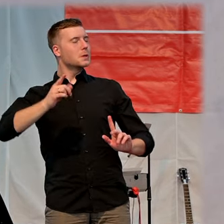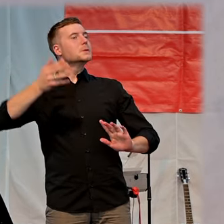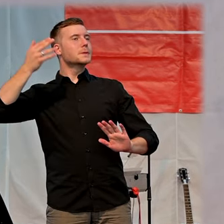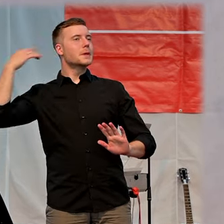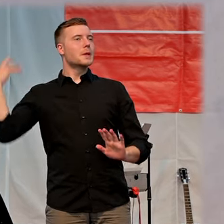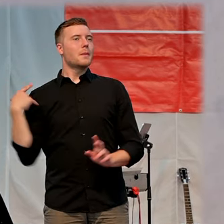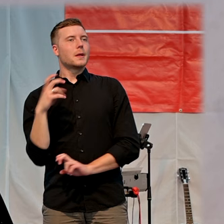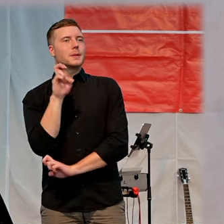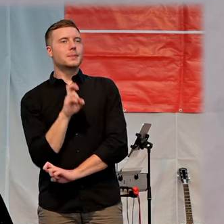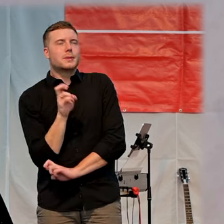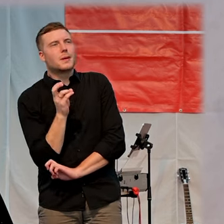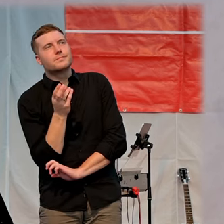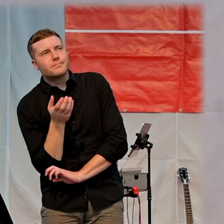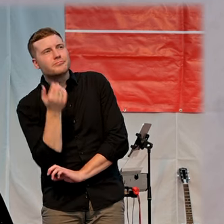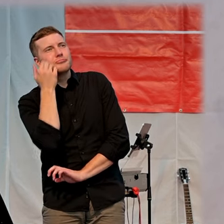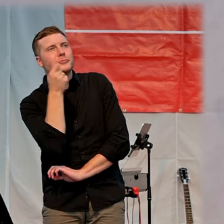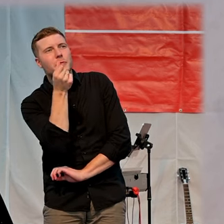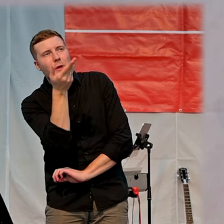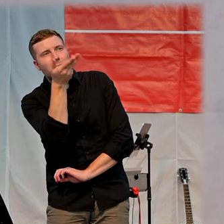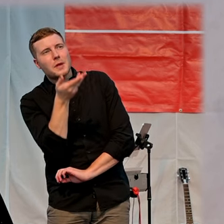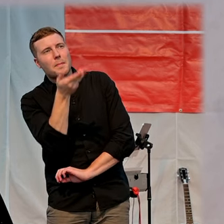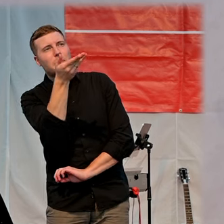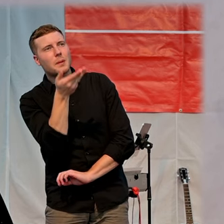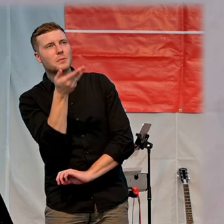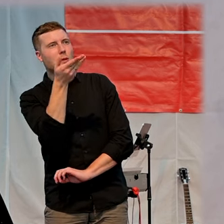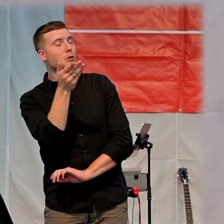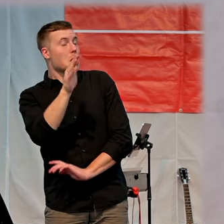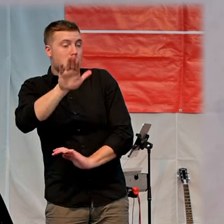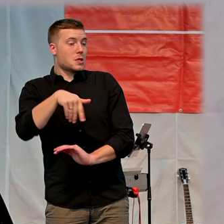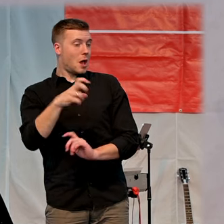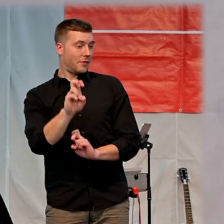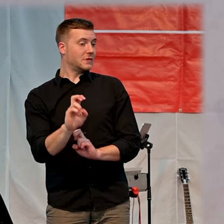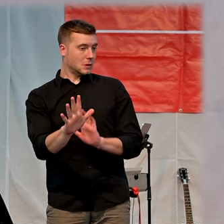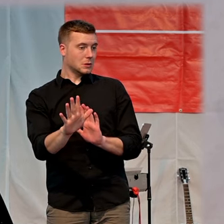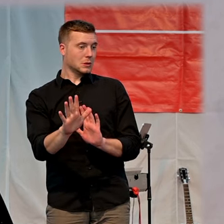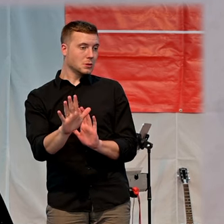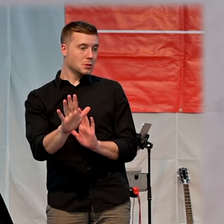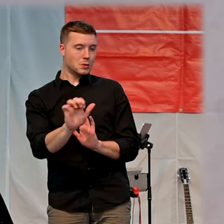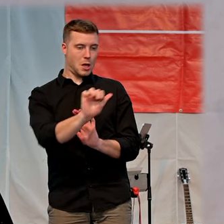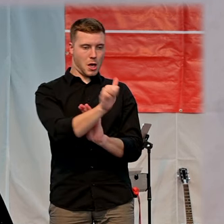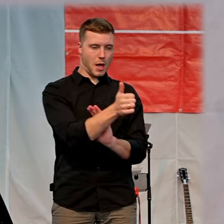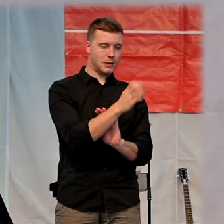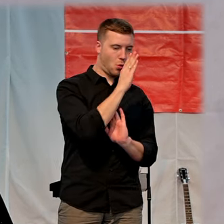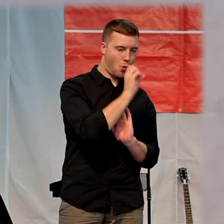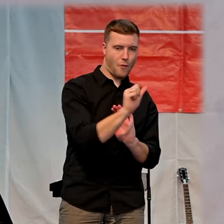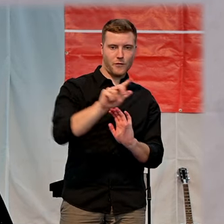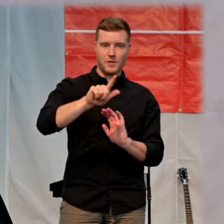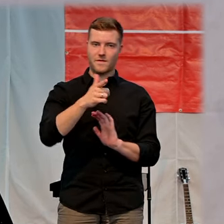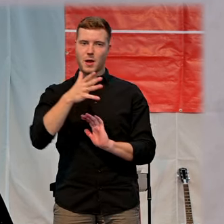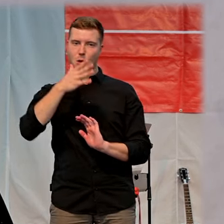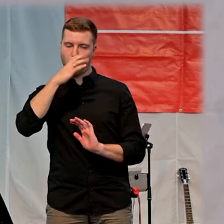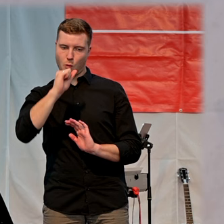da sein, zwischen dem ersten und zweiten Vorhof, an der sogenannten schönen Pforte.